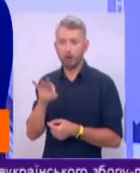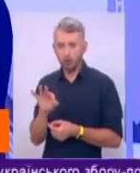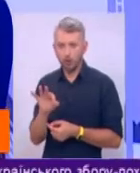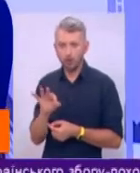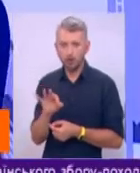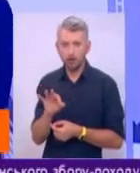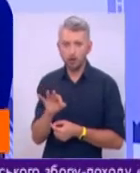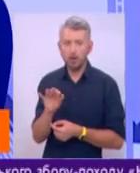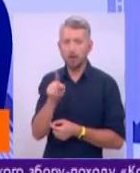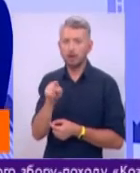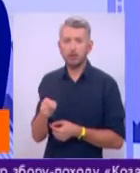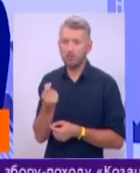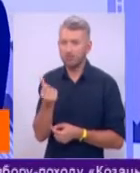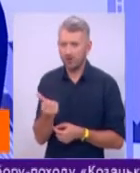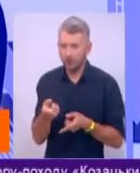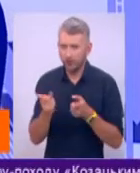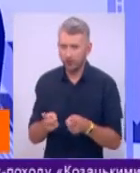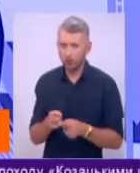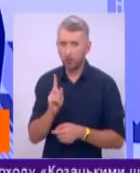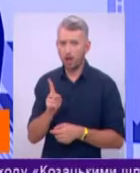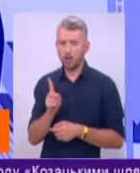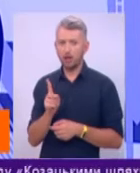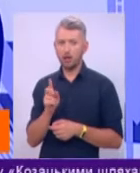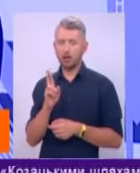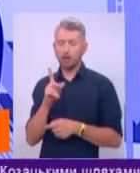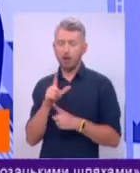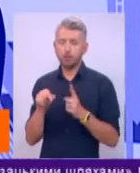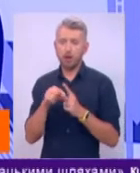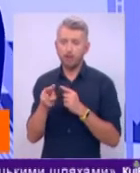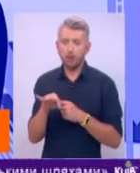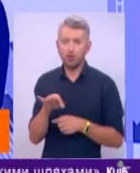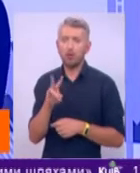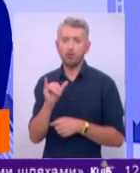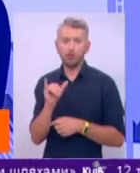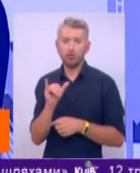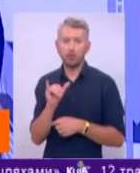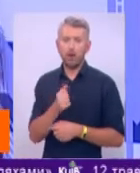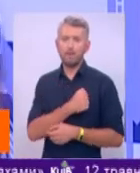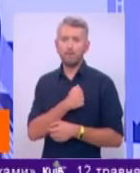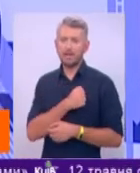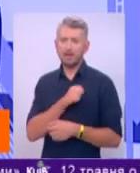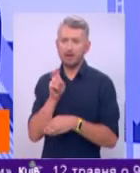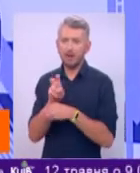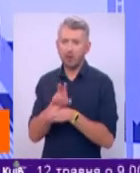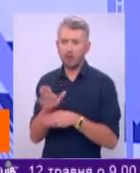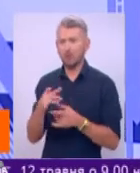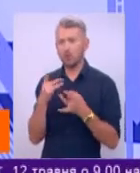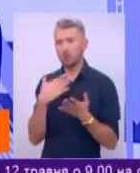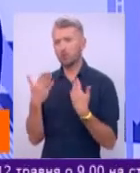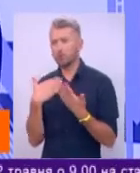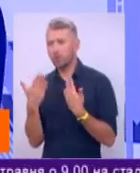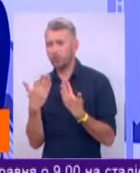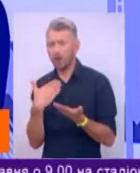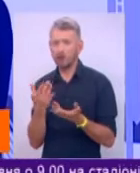безпосередньо, їх небагато, дійсно. Але як правило, ну не ходять бійці. Ну хіба що просто поспілкуватися, як ви